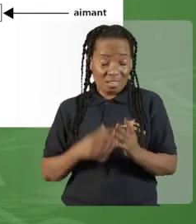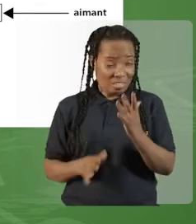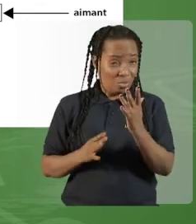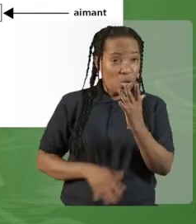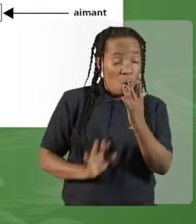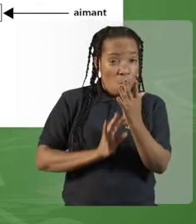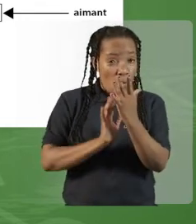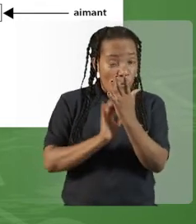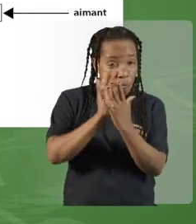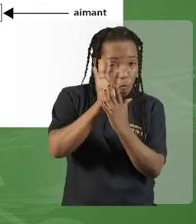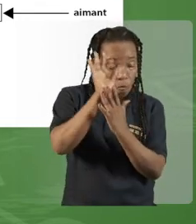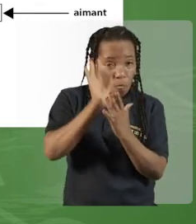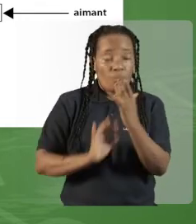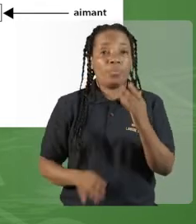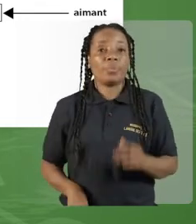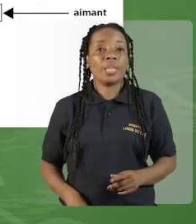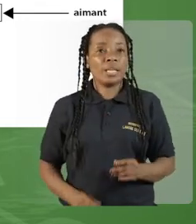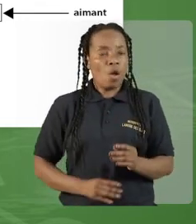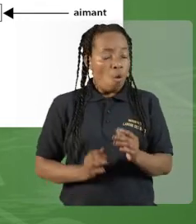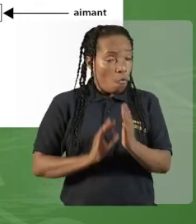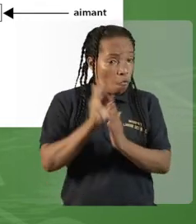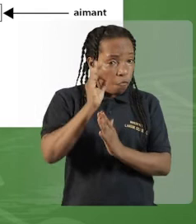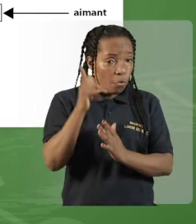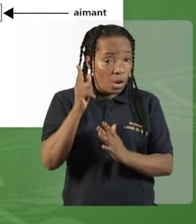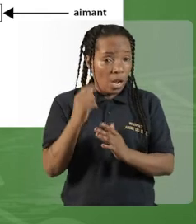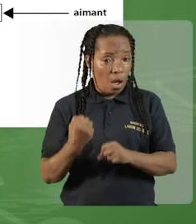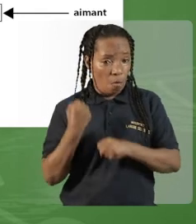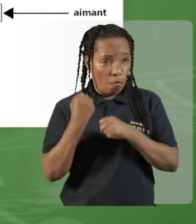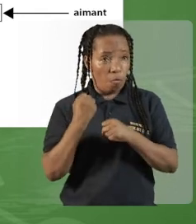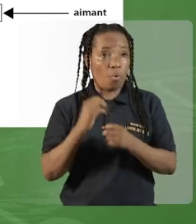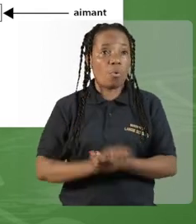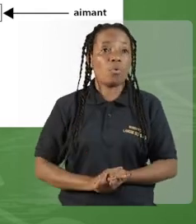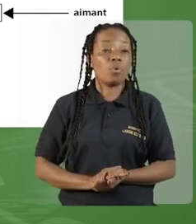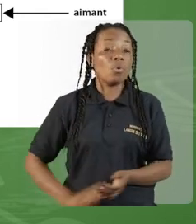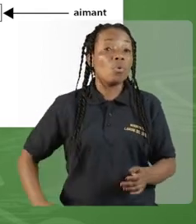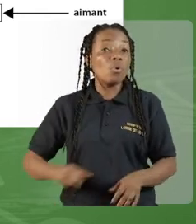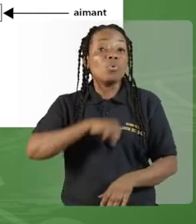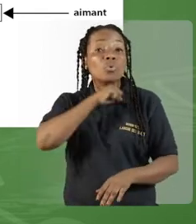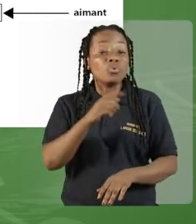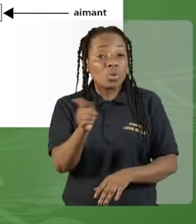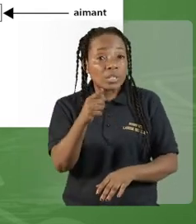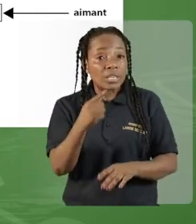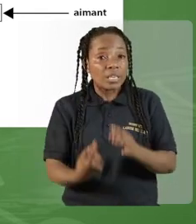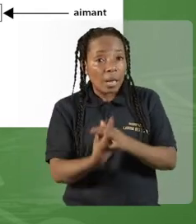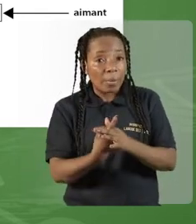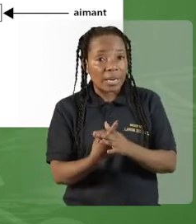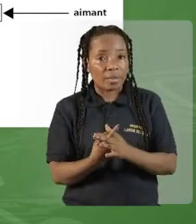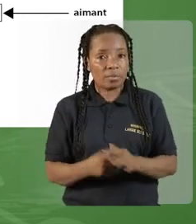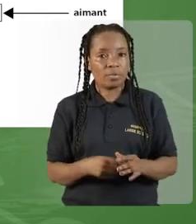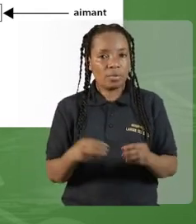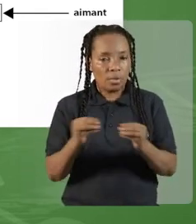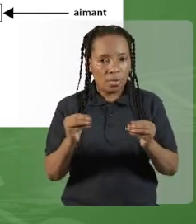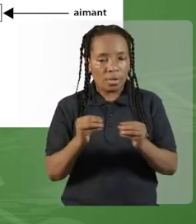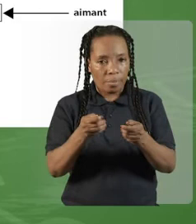le dioxygène qu'à l'air libre. Le solide gris formé est attiré par l'aimant.